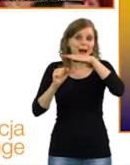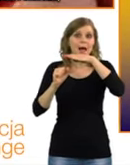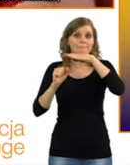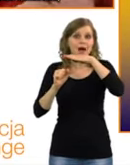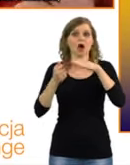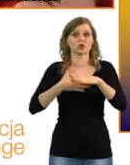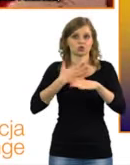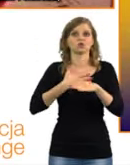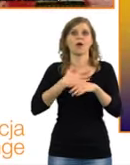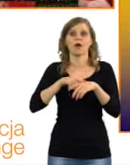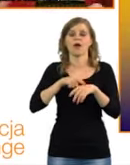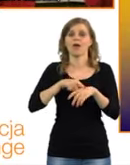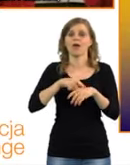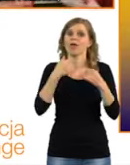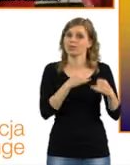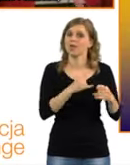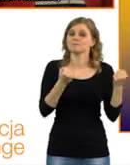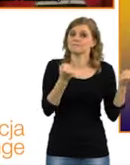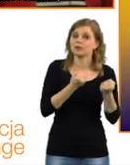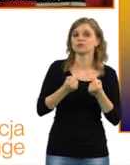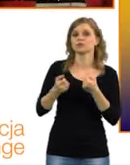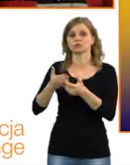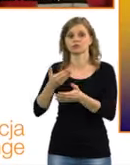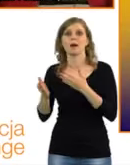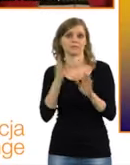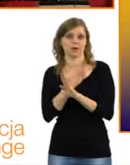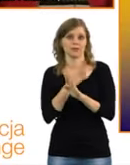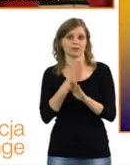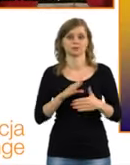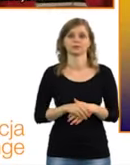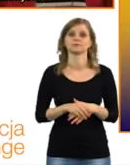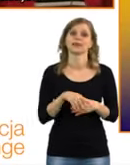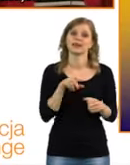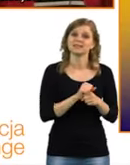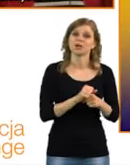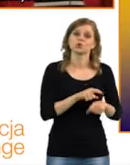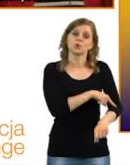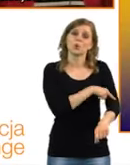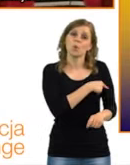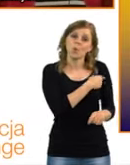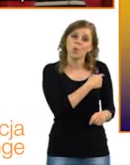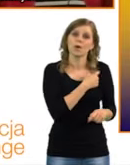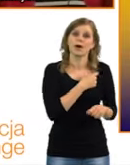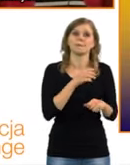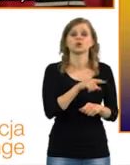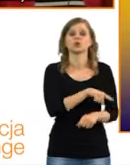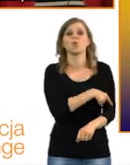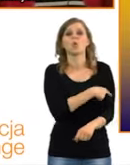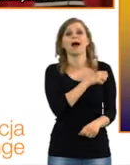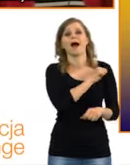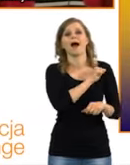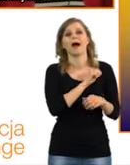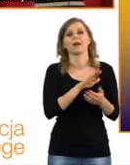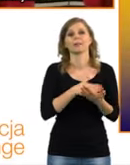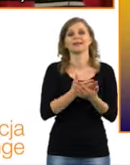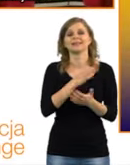wtedy czujemy na ręku, że są mocniejsze i słabsze. Są bardziej ciągłe przy głoskach